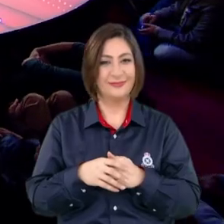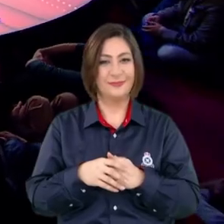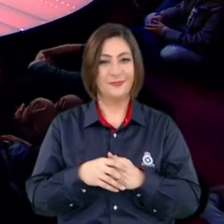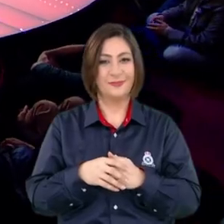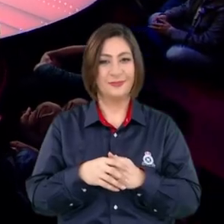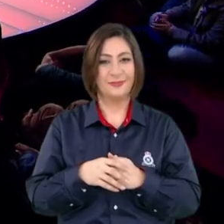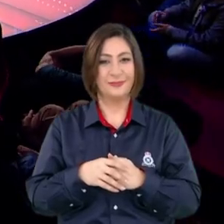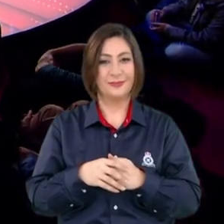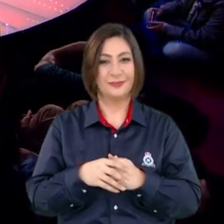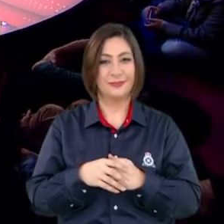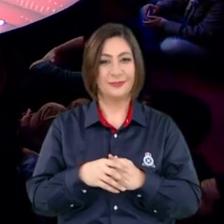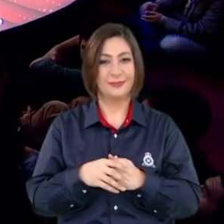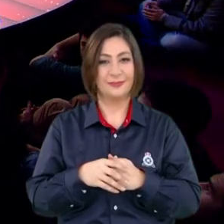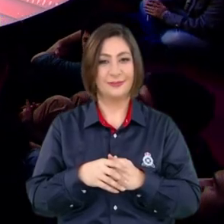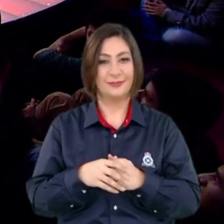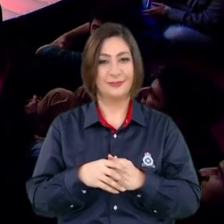Sen.